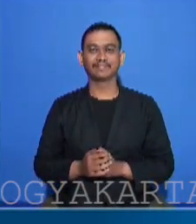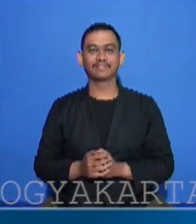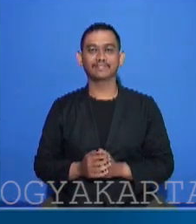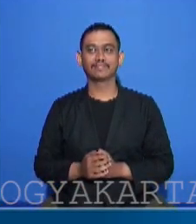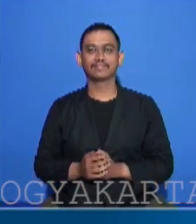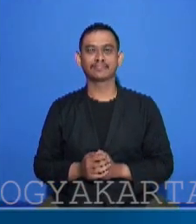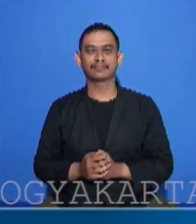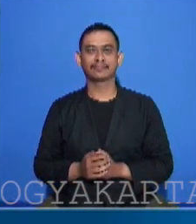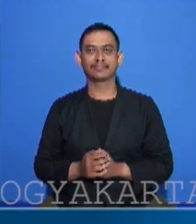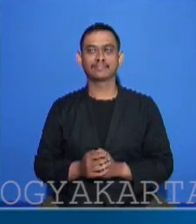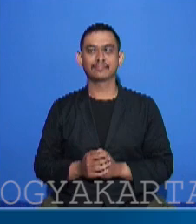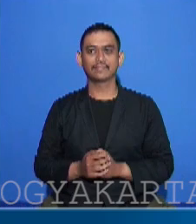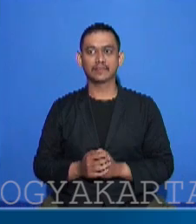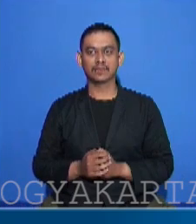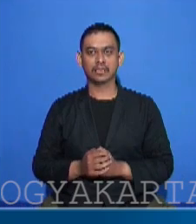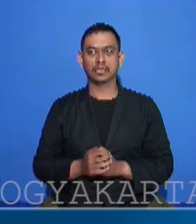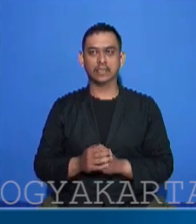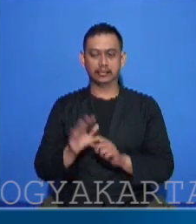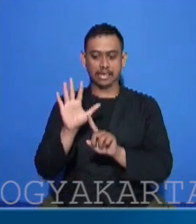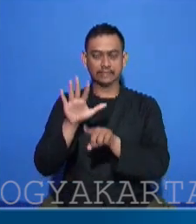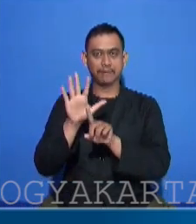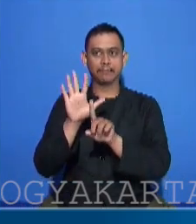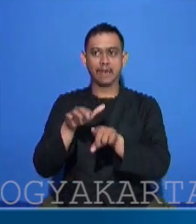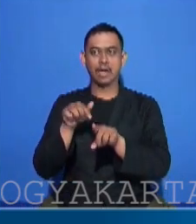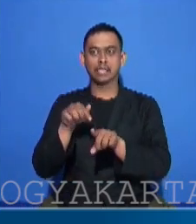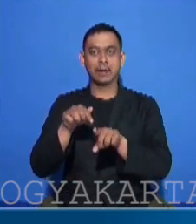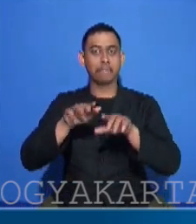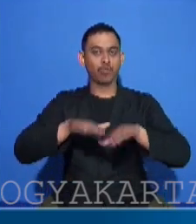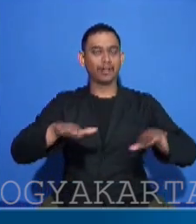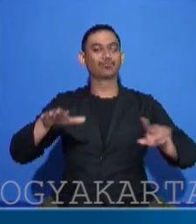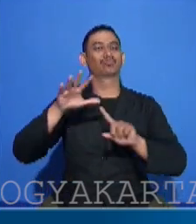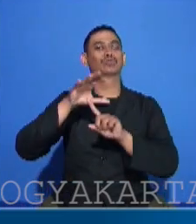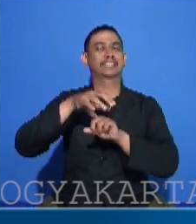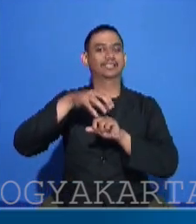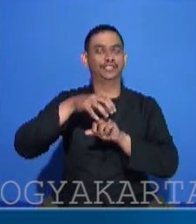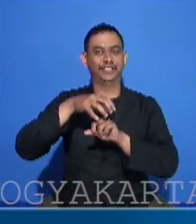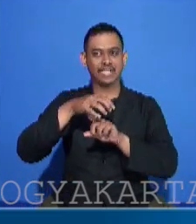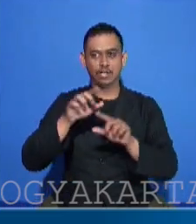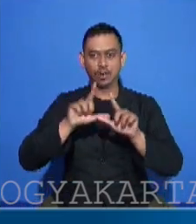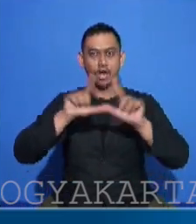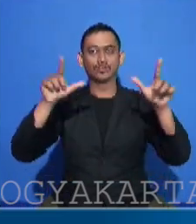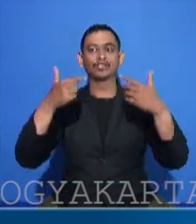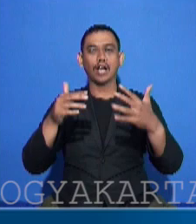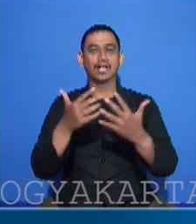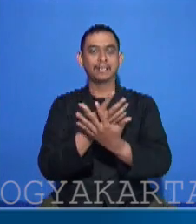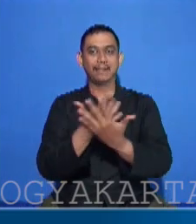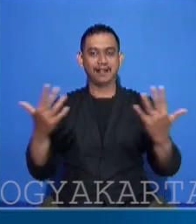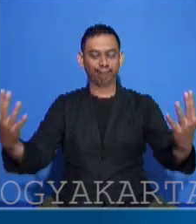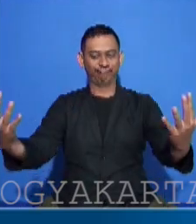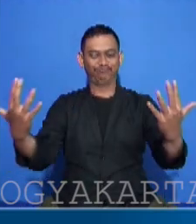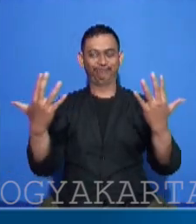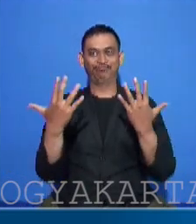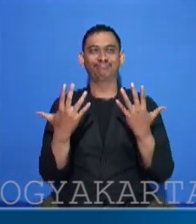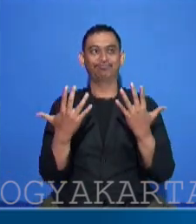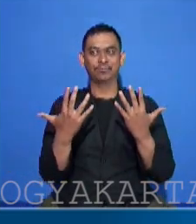Dihadiri ratusan jamaah terdiri dari para santriawan-santriawati, alumni, maupun kalangan masyarakat. Kegiatan yang diawali dengan menyanyikan